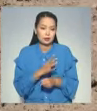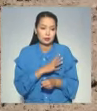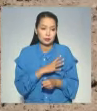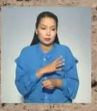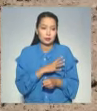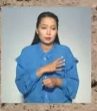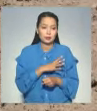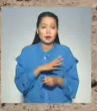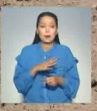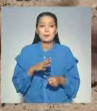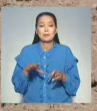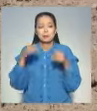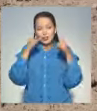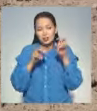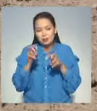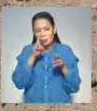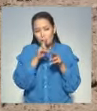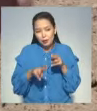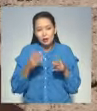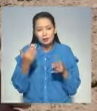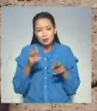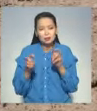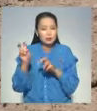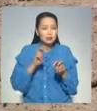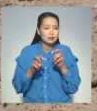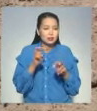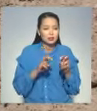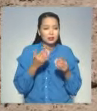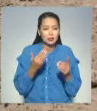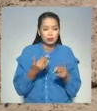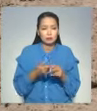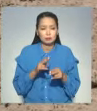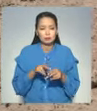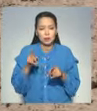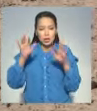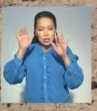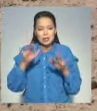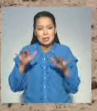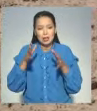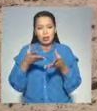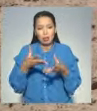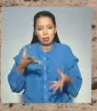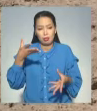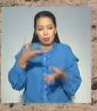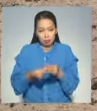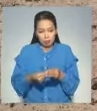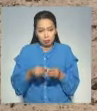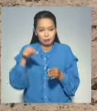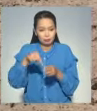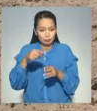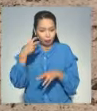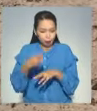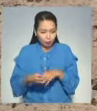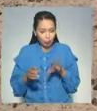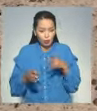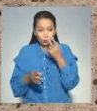Біз малды іздеп, айда мынау шұңқырлардың бәрін аралаймыз, көрмейміз, мына қармен басып қалады екен. Қардың бәрі еріп кеткеннен кейін шұңқырларды